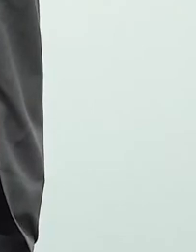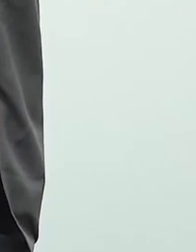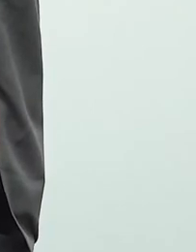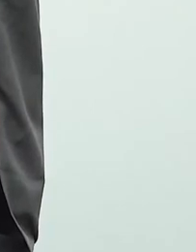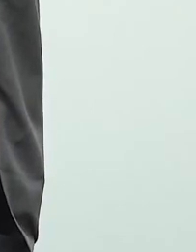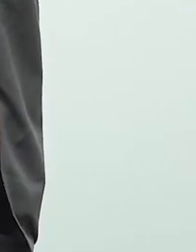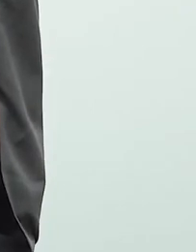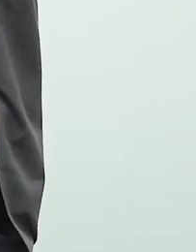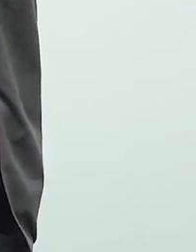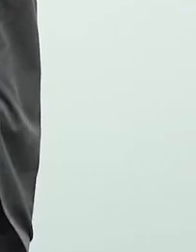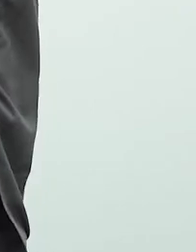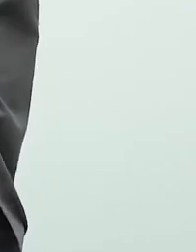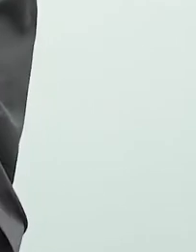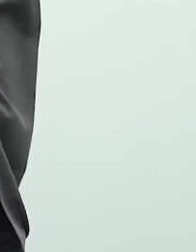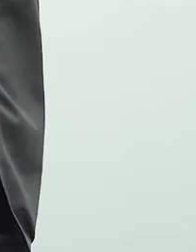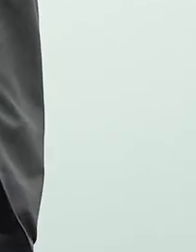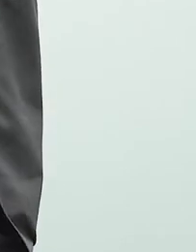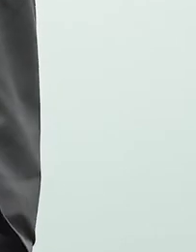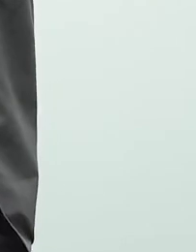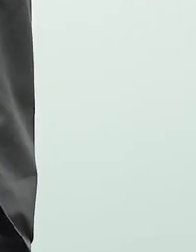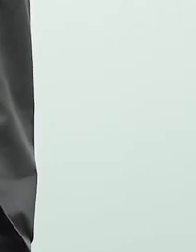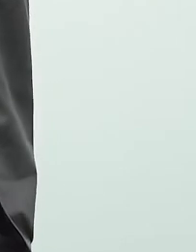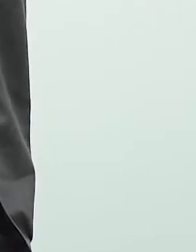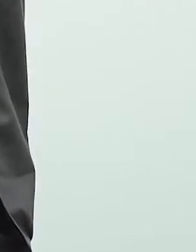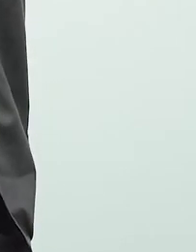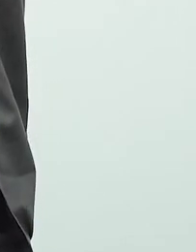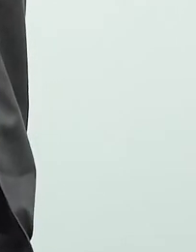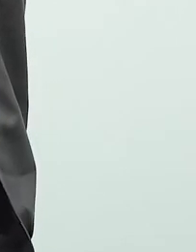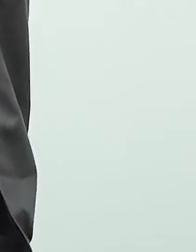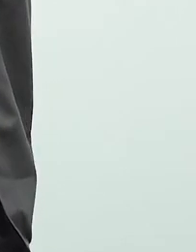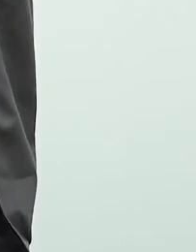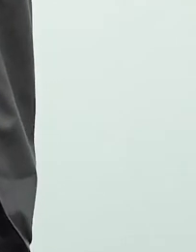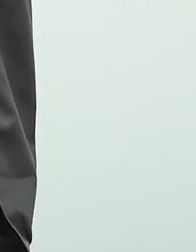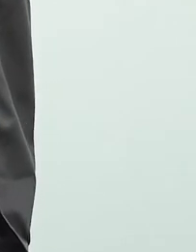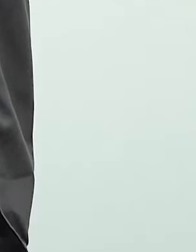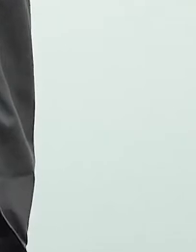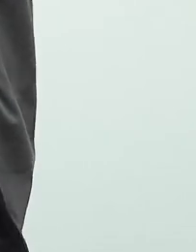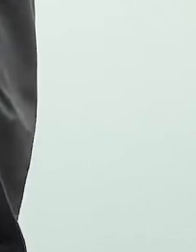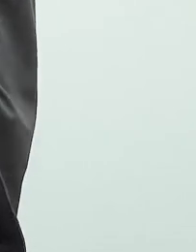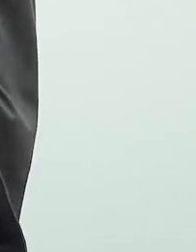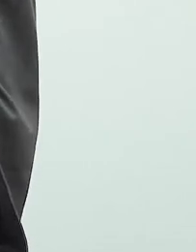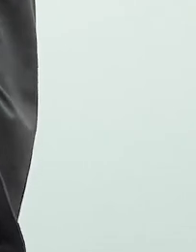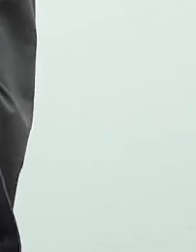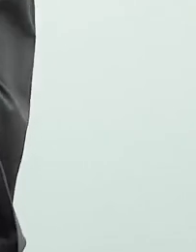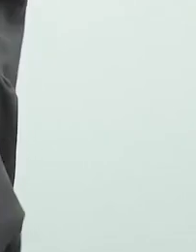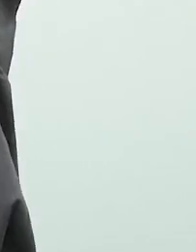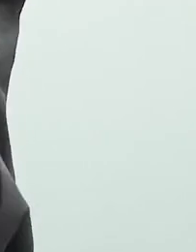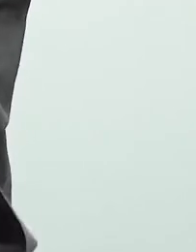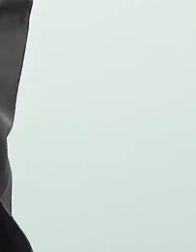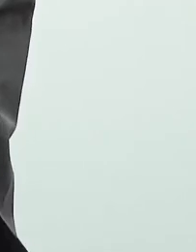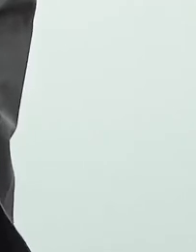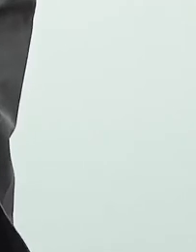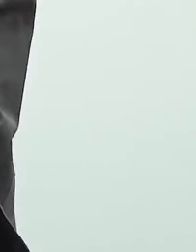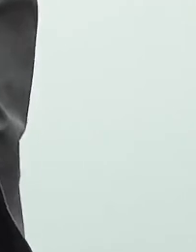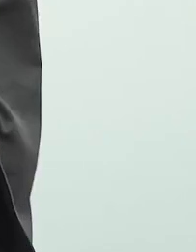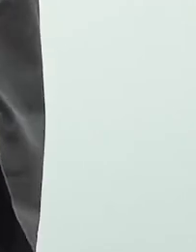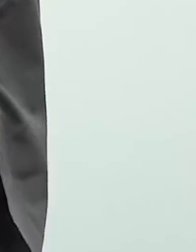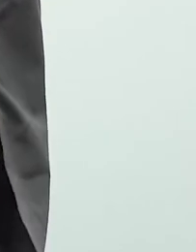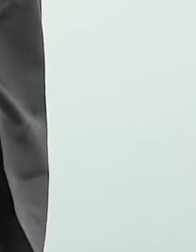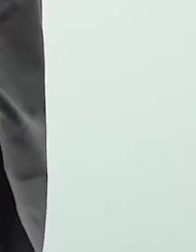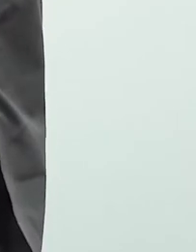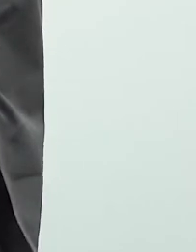abs 있잖아요 ebs 를 신청해서 계속 그걸 보고 공부를 하고 뭐 이랬던